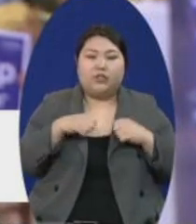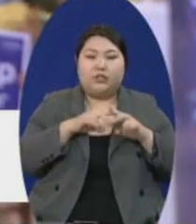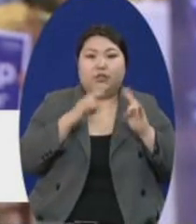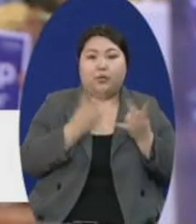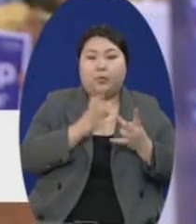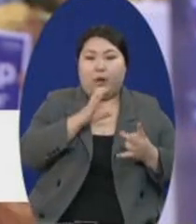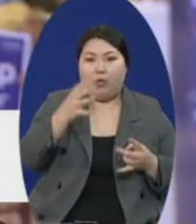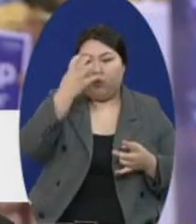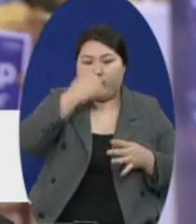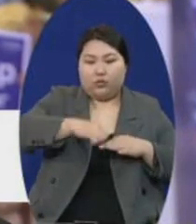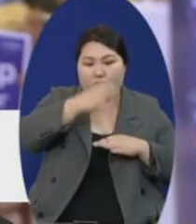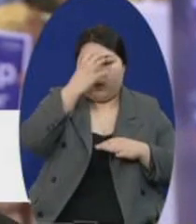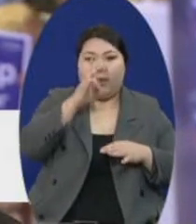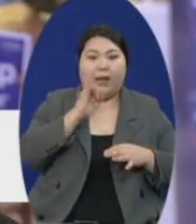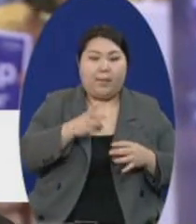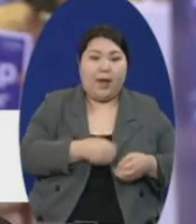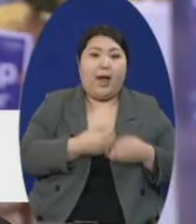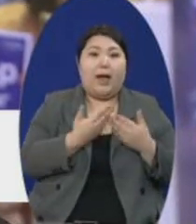устрын номод гарсан